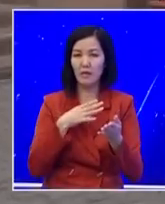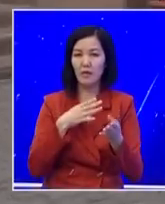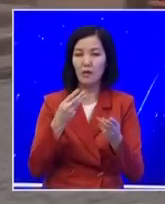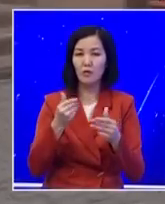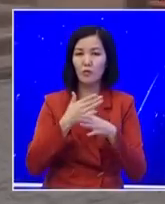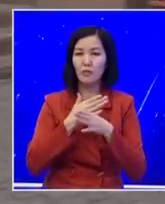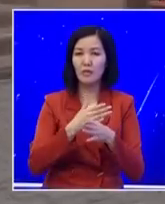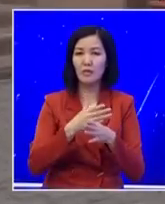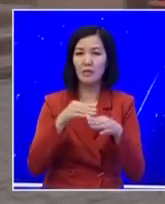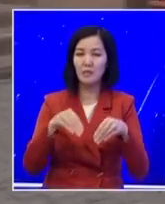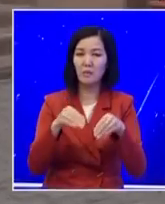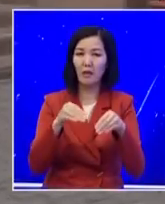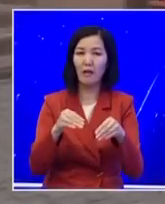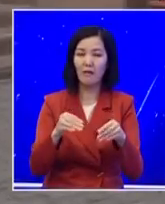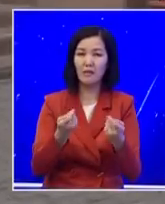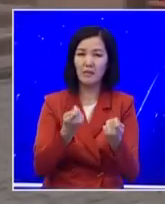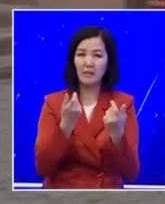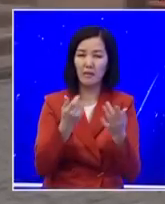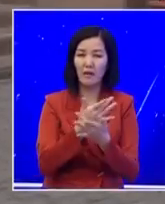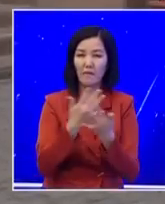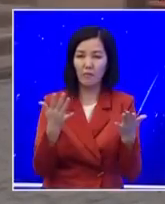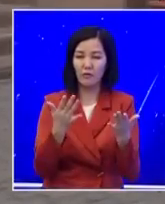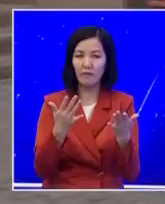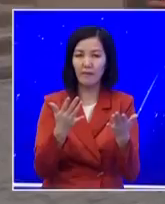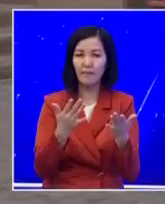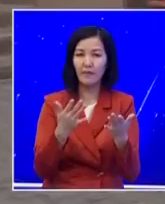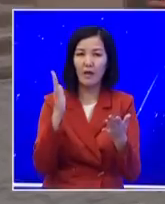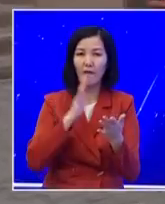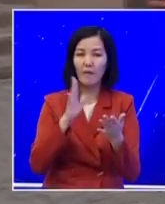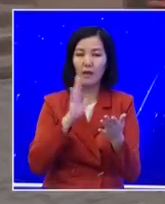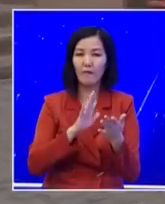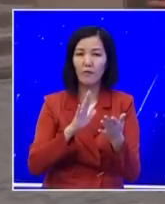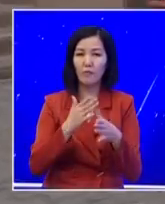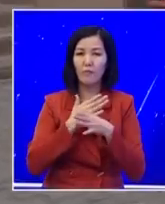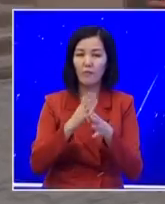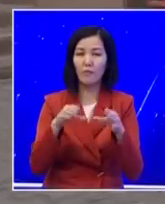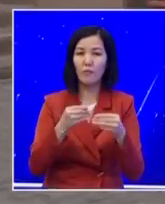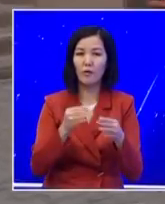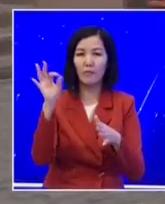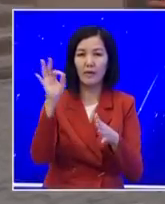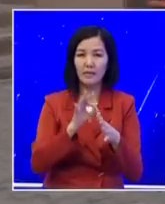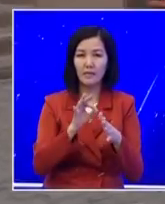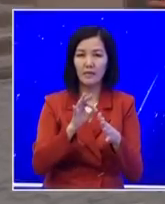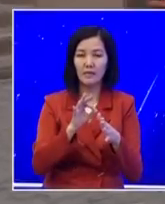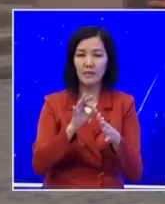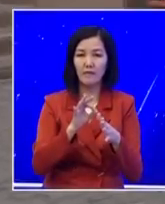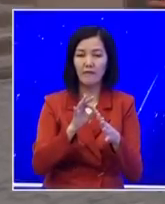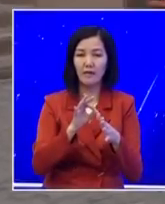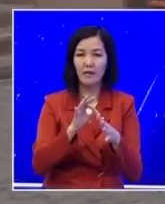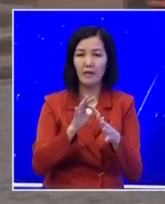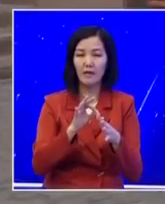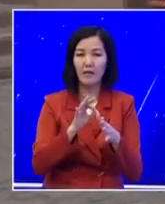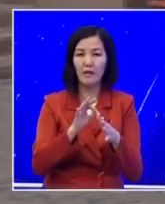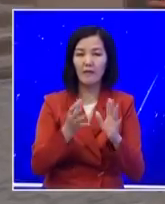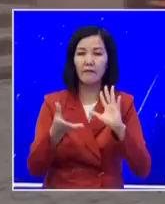субсидирования семеноводства, семян, субсидирования поливной воды, а также процентные ставки вознаграждения.